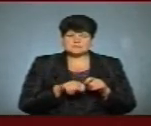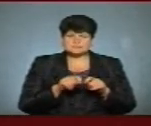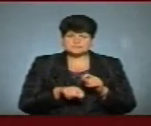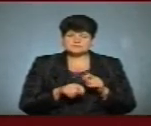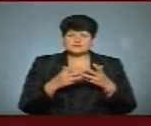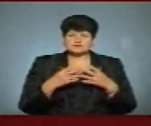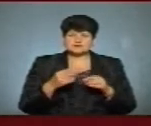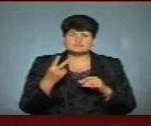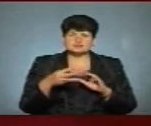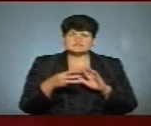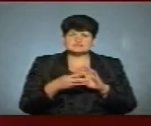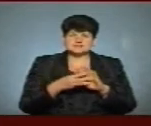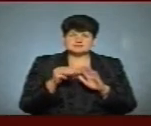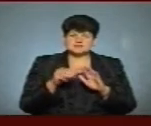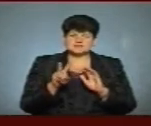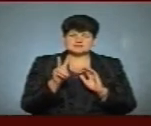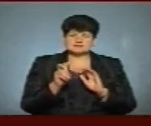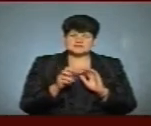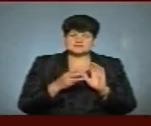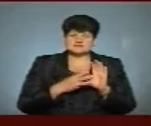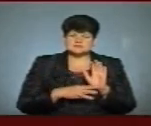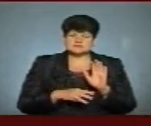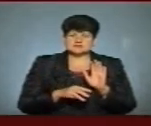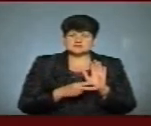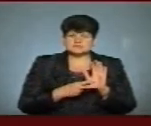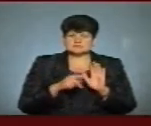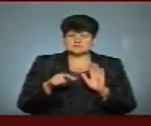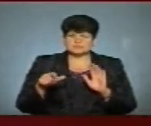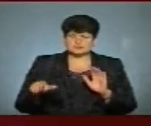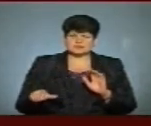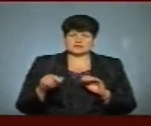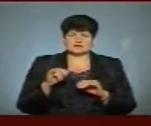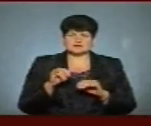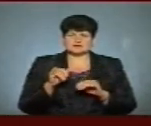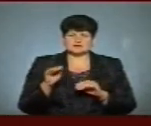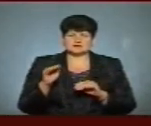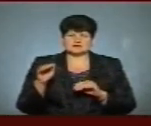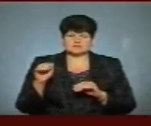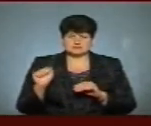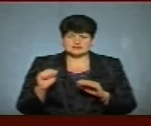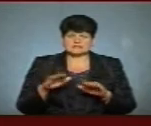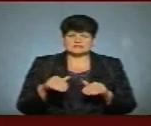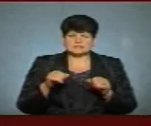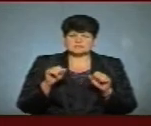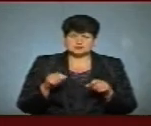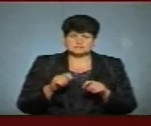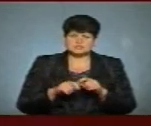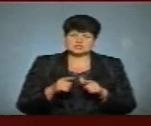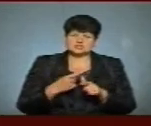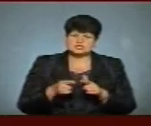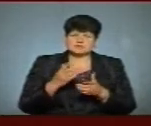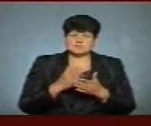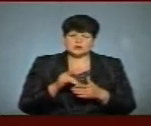обстежили 28 287 осіб. Методом імуноферментного аналізу, який дає змогу визначити, чи має